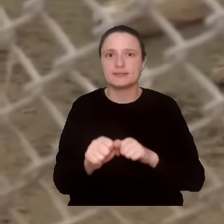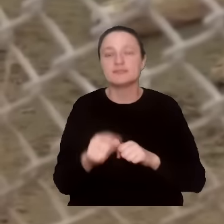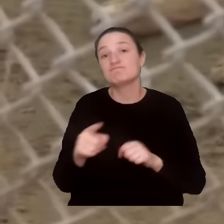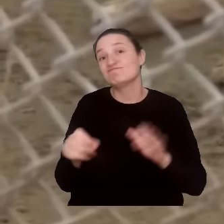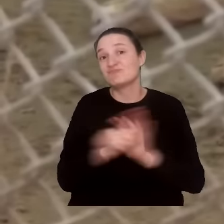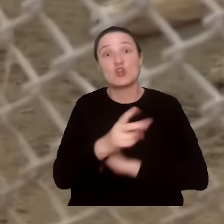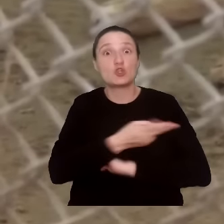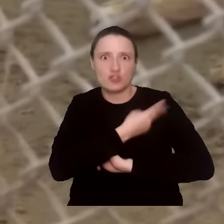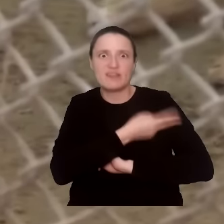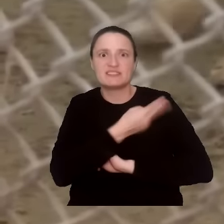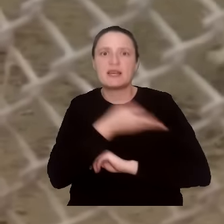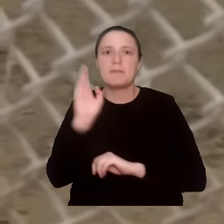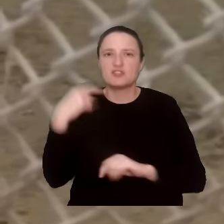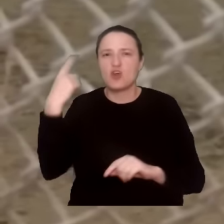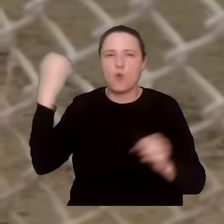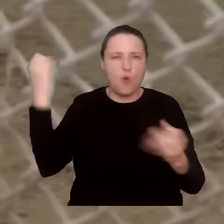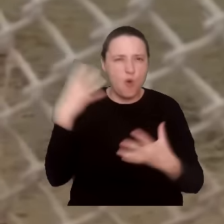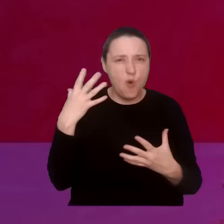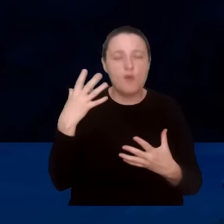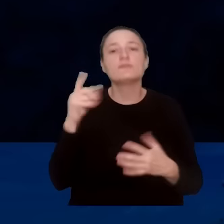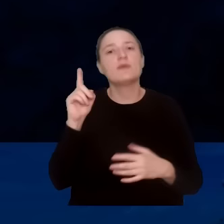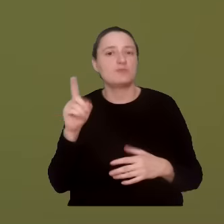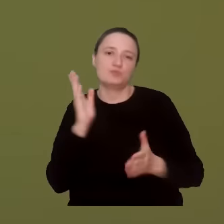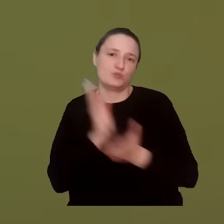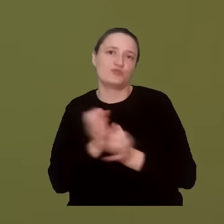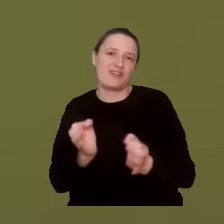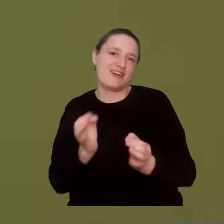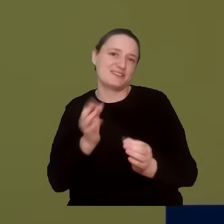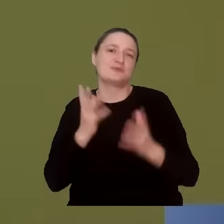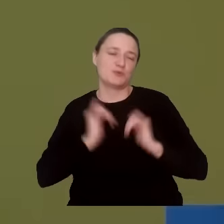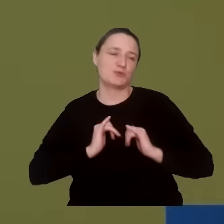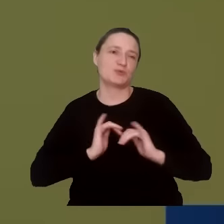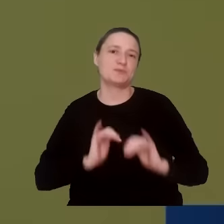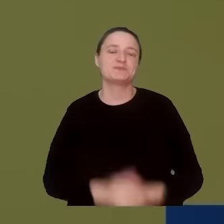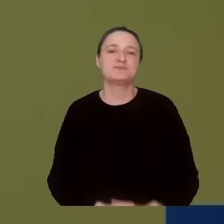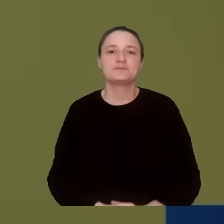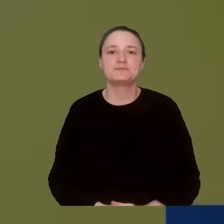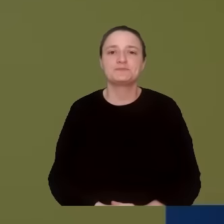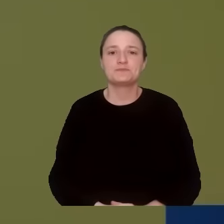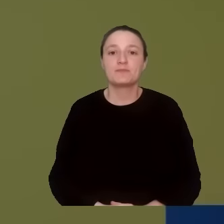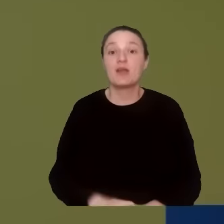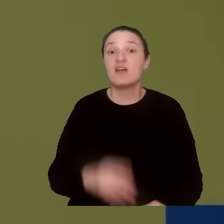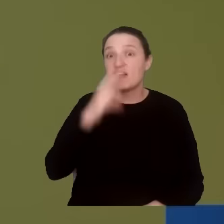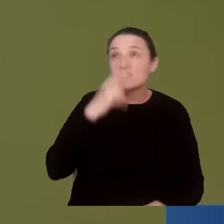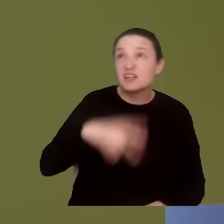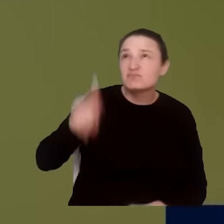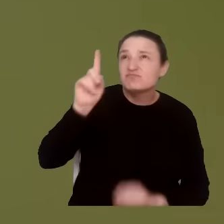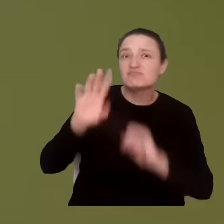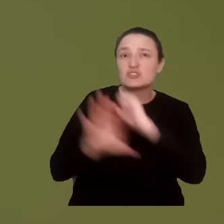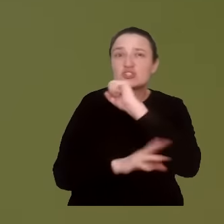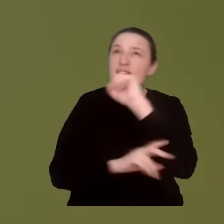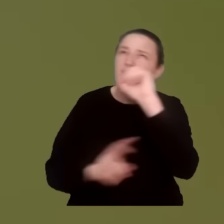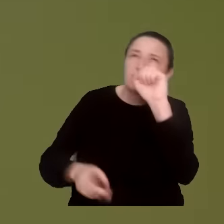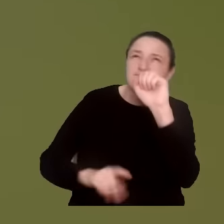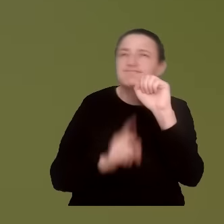lecz podopieczni z indyjskiego zoo nie powinni już na nie narzekać. Jak widać, wysoko na gałęziach drzew też może być miło i wcale